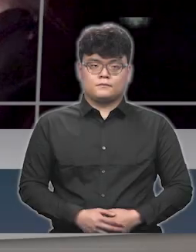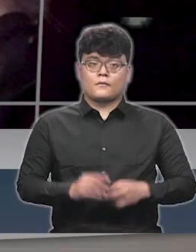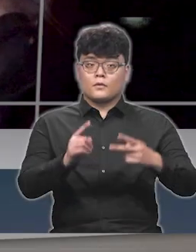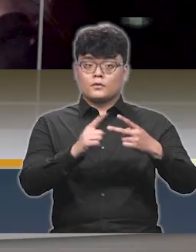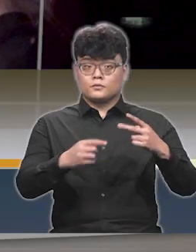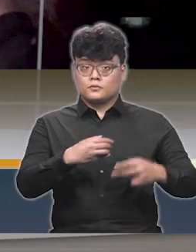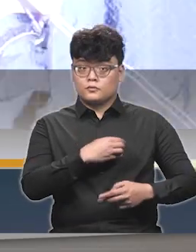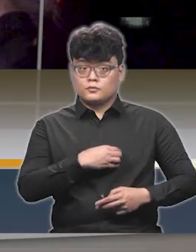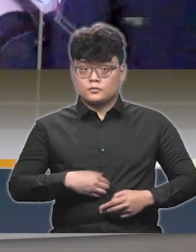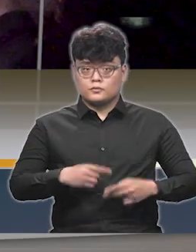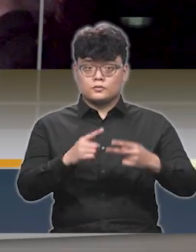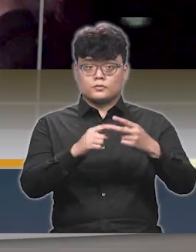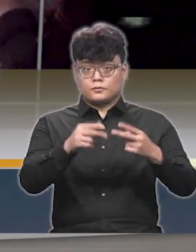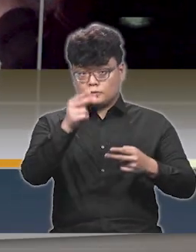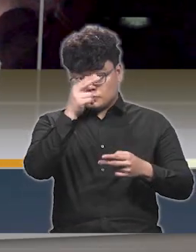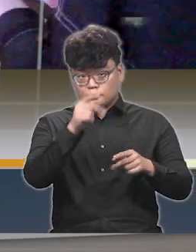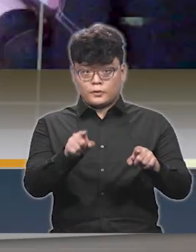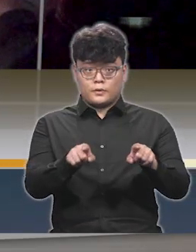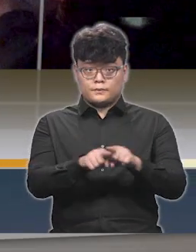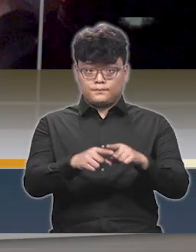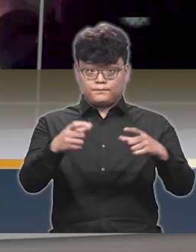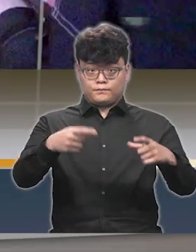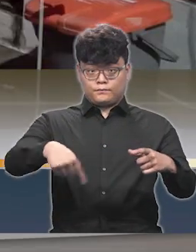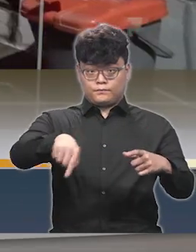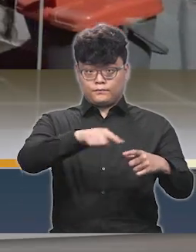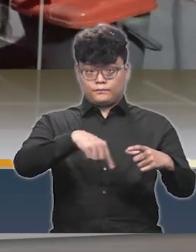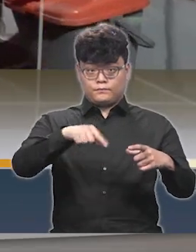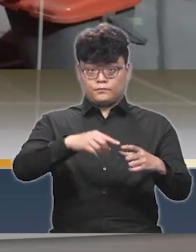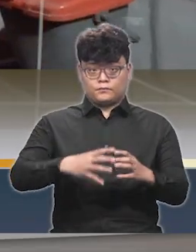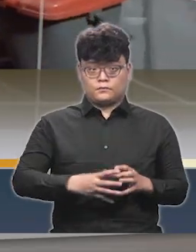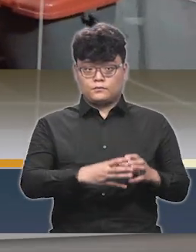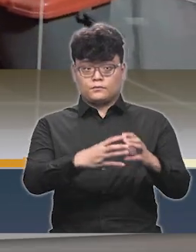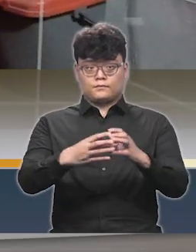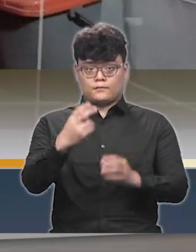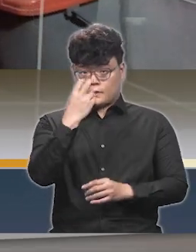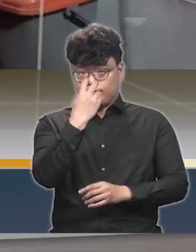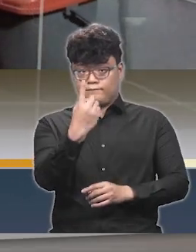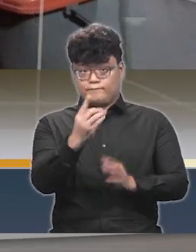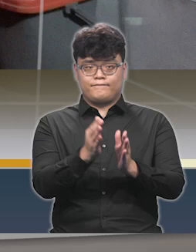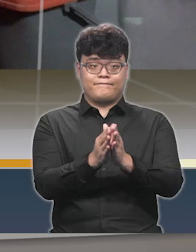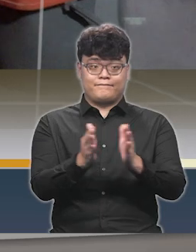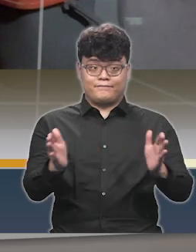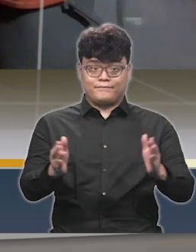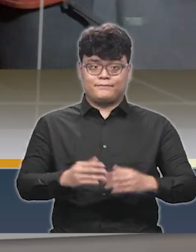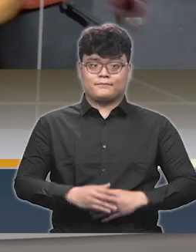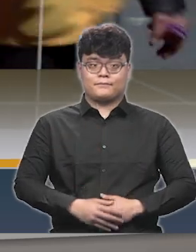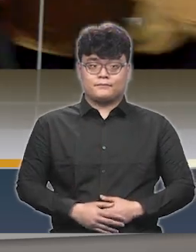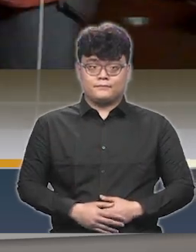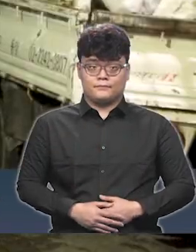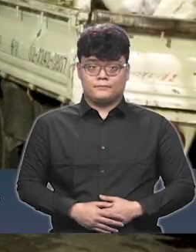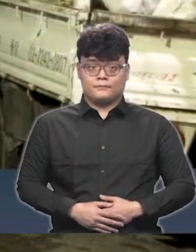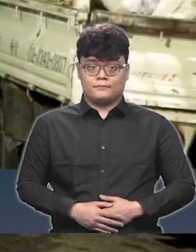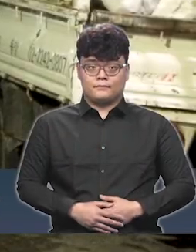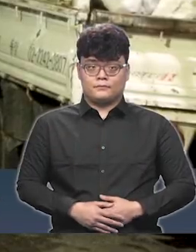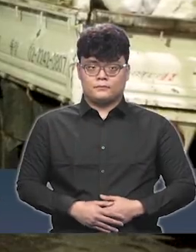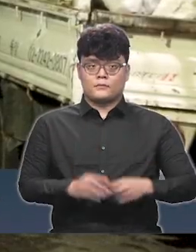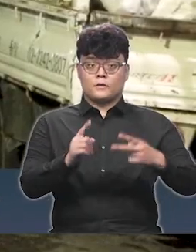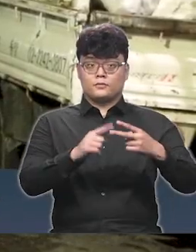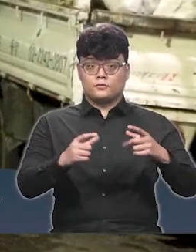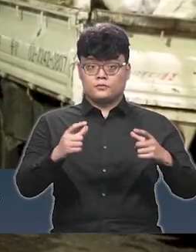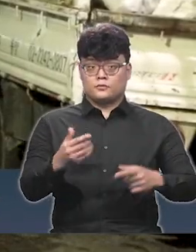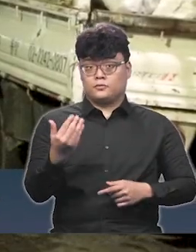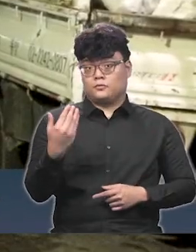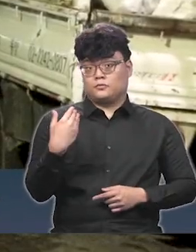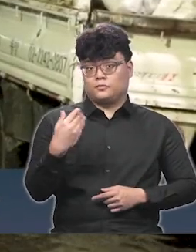지원합니다 군은 동대문 경찰서와 지역 치한을 위한 합동 순찰을 실시했습니다